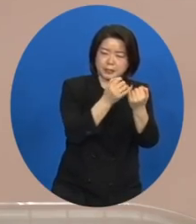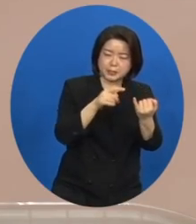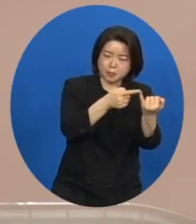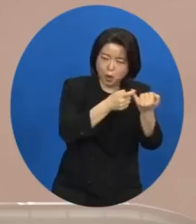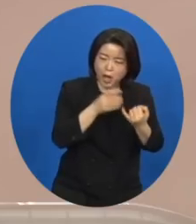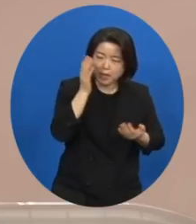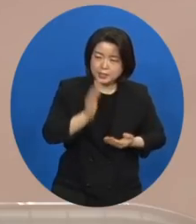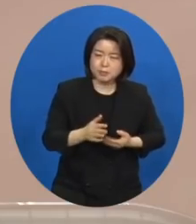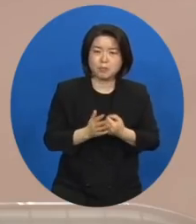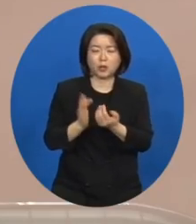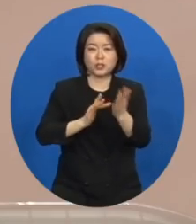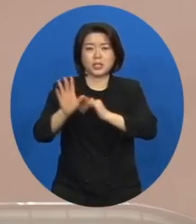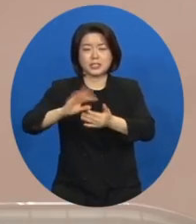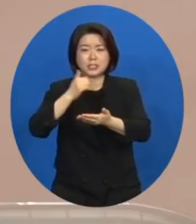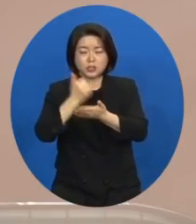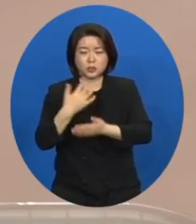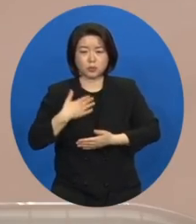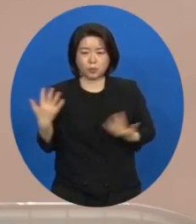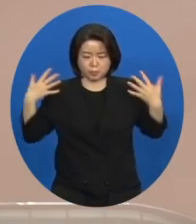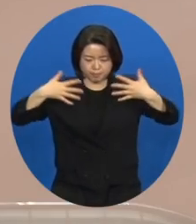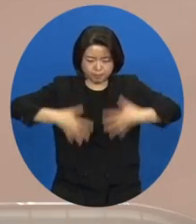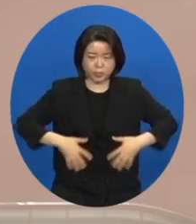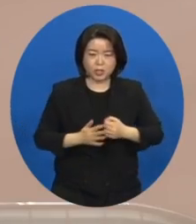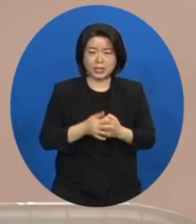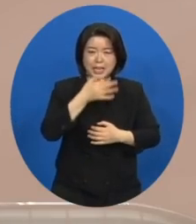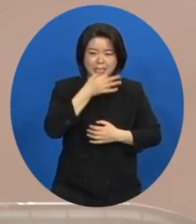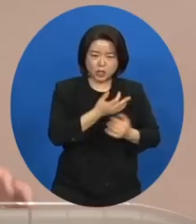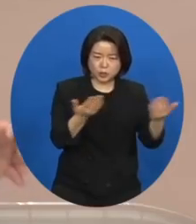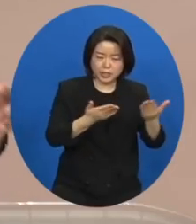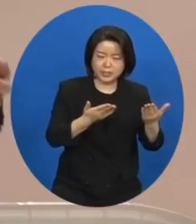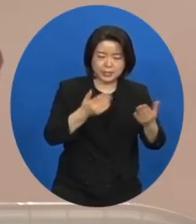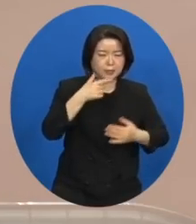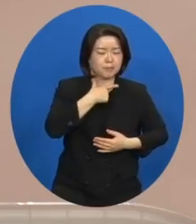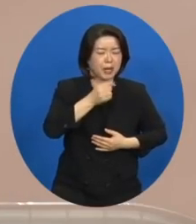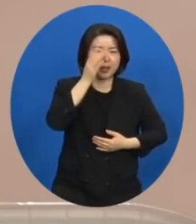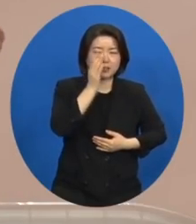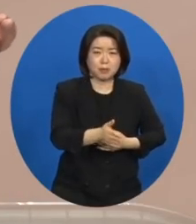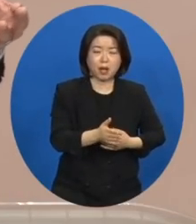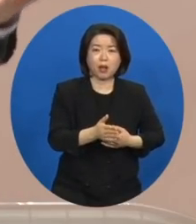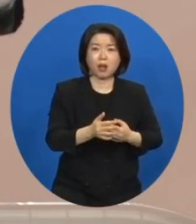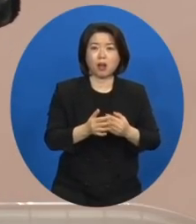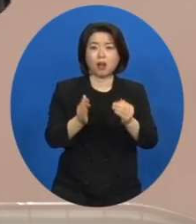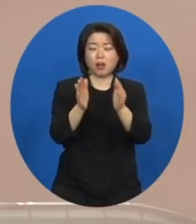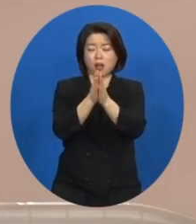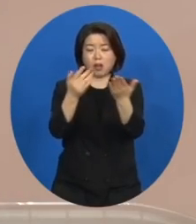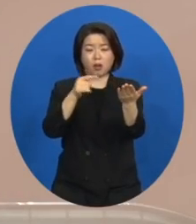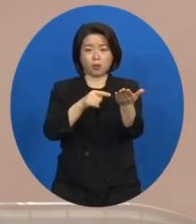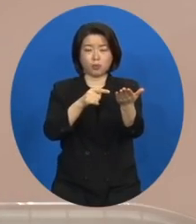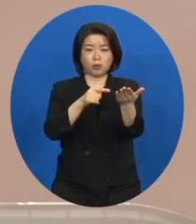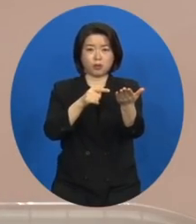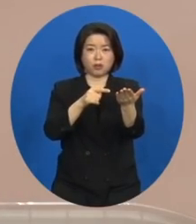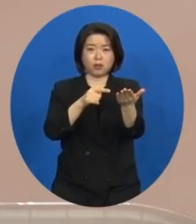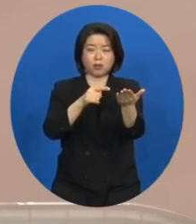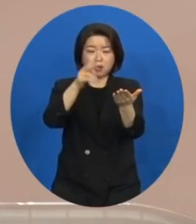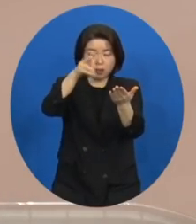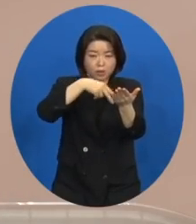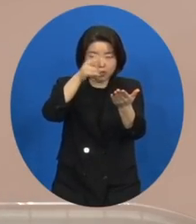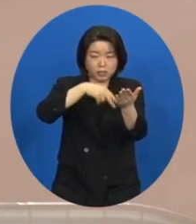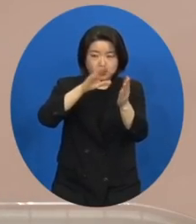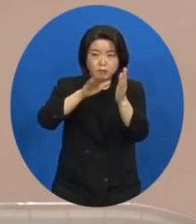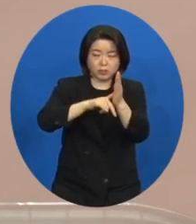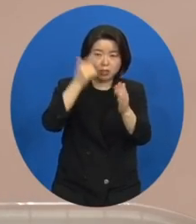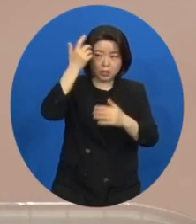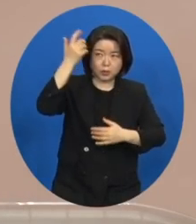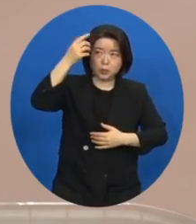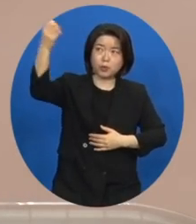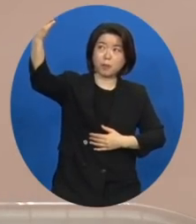예수 그리스도로 옷 입고 정욕을 위하여 육신의 일을 도모하지 말라 그 말씀이 있는데 그 영혼의 빛이 확 피쳐 옵니다